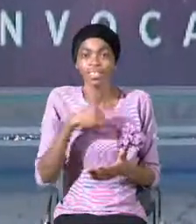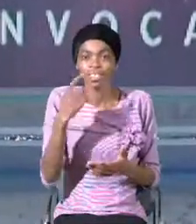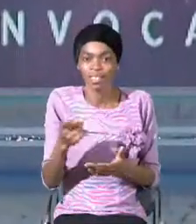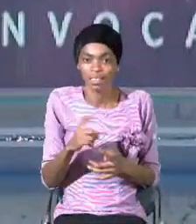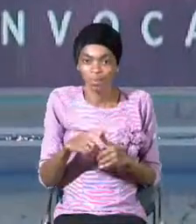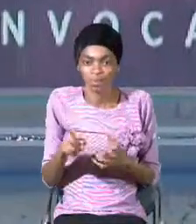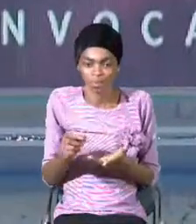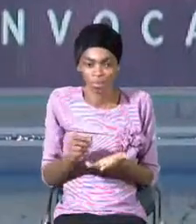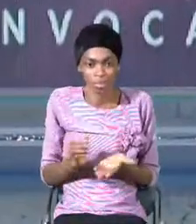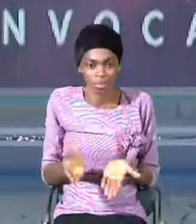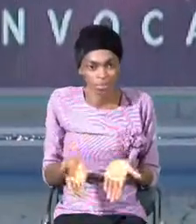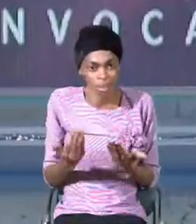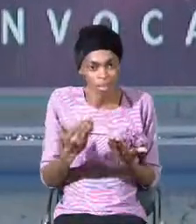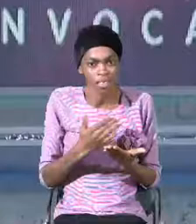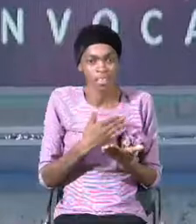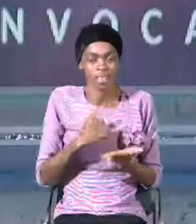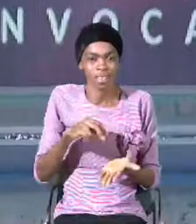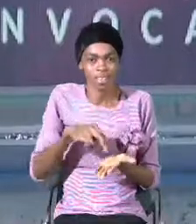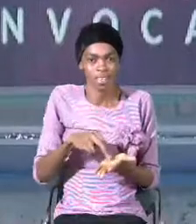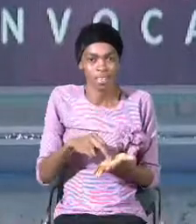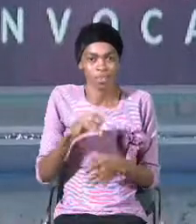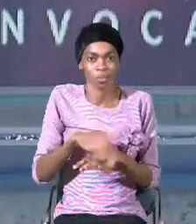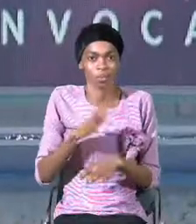Acte 26, 16.